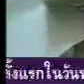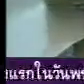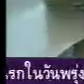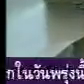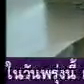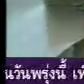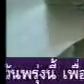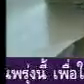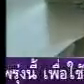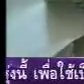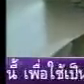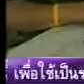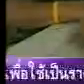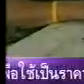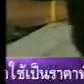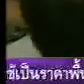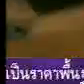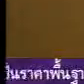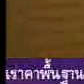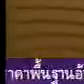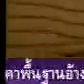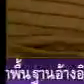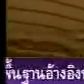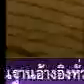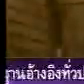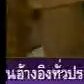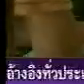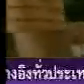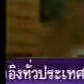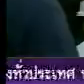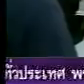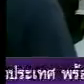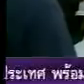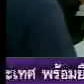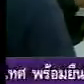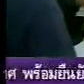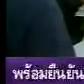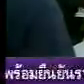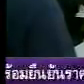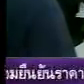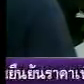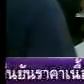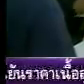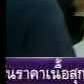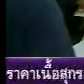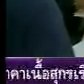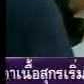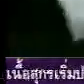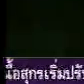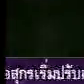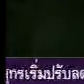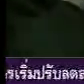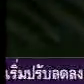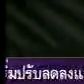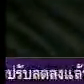ละคนเป็นการอำนวยความสะดวกให้กับผู้สัญจรบนท้องถนนนะครับมาตรการนี้ก็ทำให้ชาวภูเก็ตบอกว่ารู้สึกพอใจนะครับไปติดต